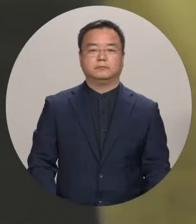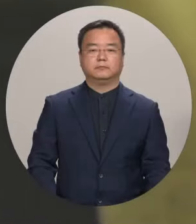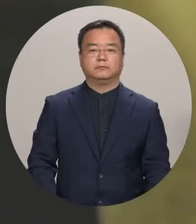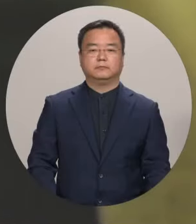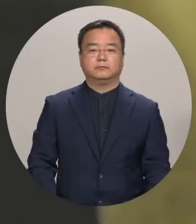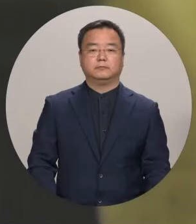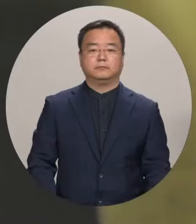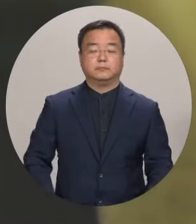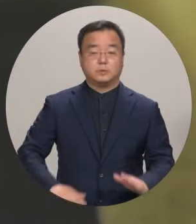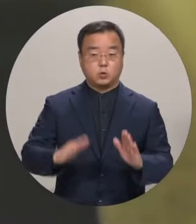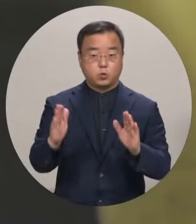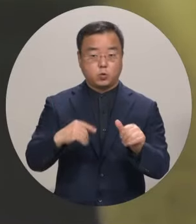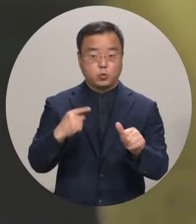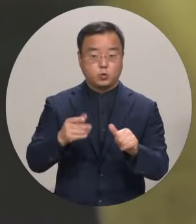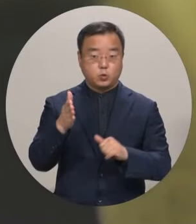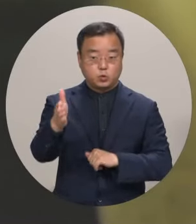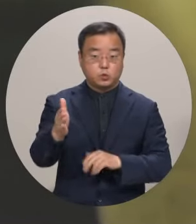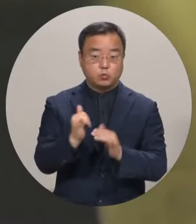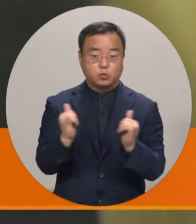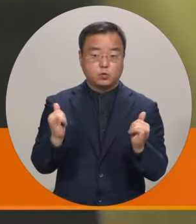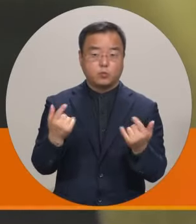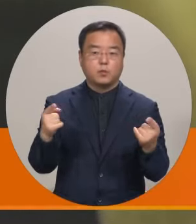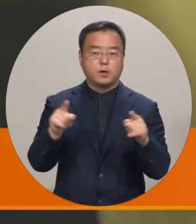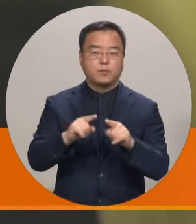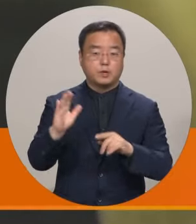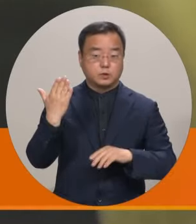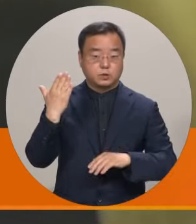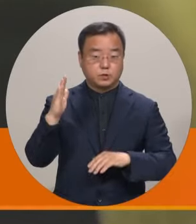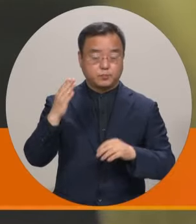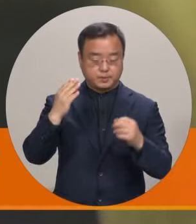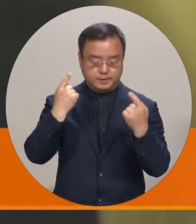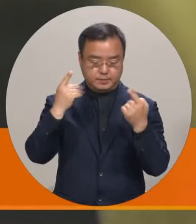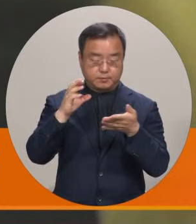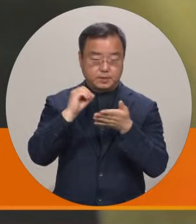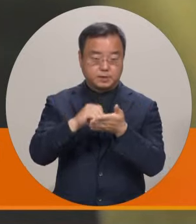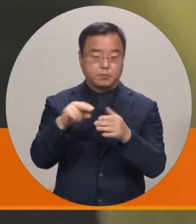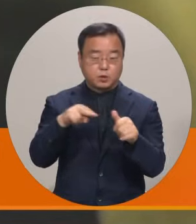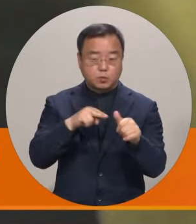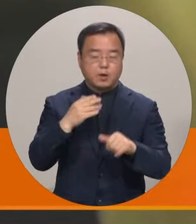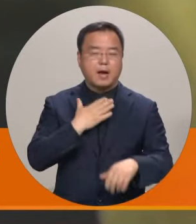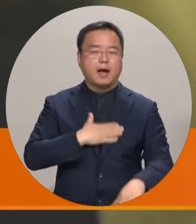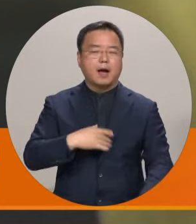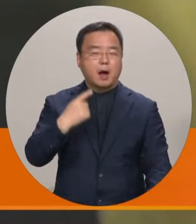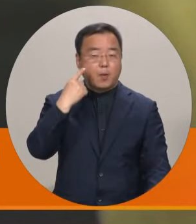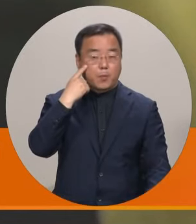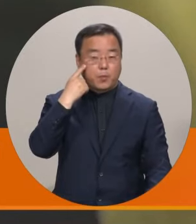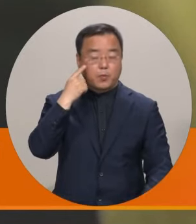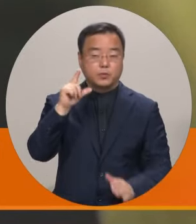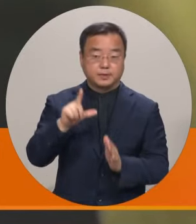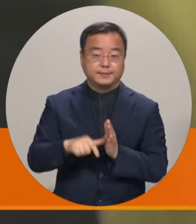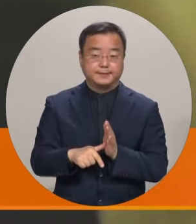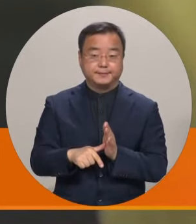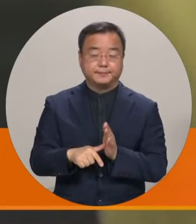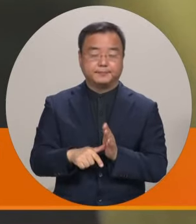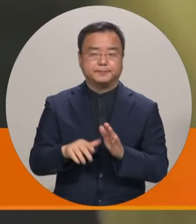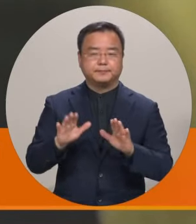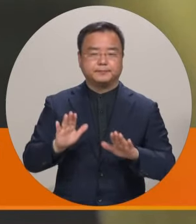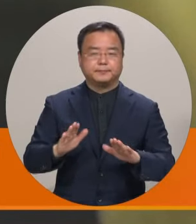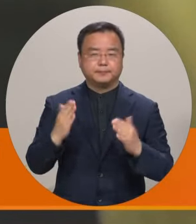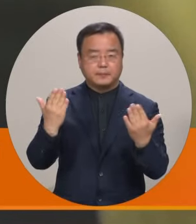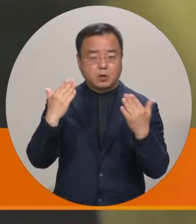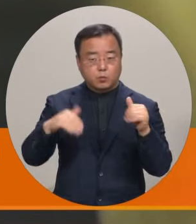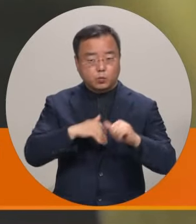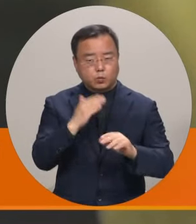최고의 공교육 전문가들과 함께 최신 입시 정보를 알아보는 시간 입시의 정석 이어갑니다 지금 학교